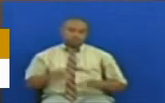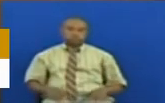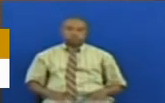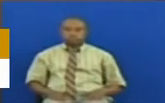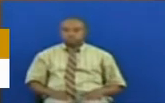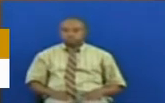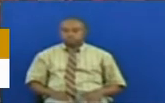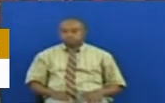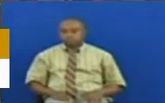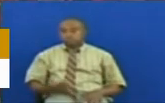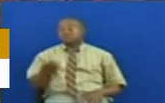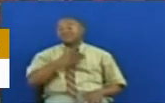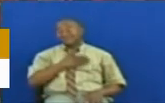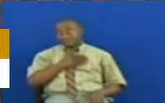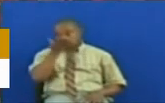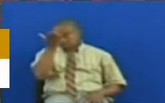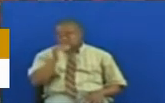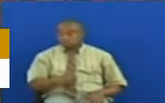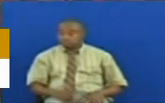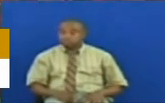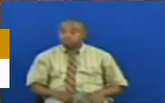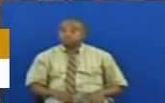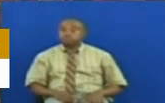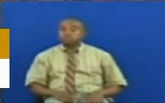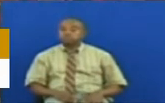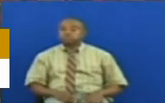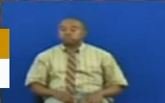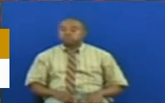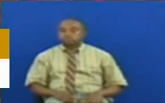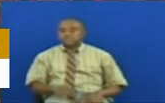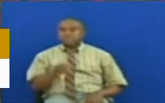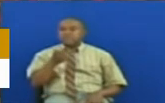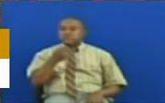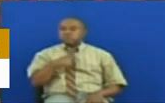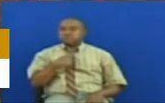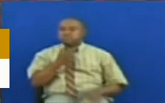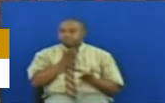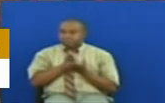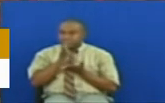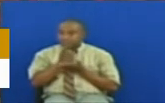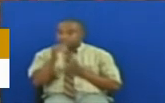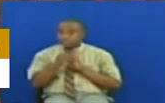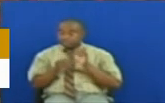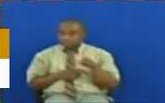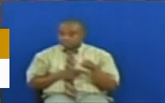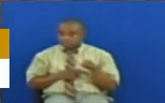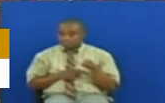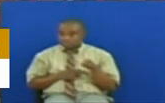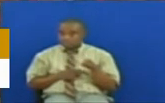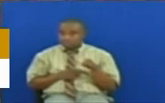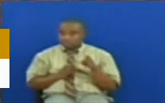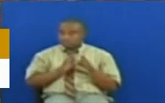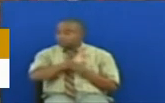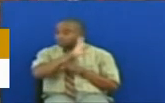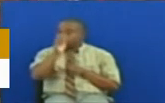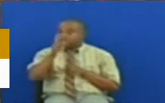malizia. Asante mwenyekiti, lakini bado na mimi napitia katika kupitia hii sheria humu, haya yote ninayosema yamo humu